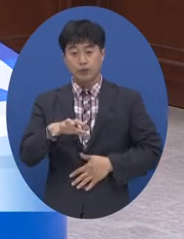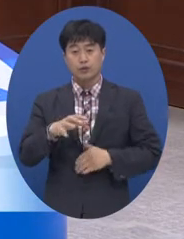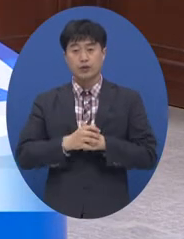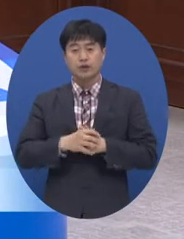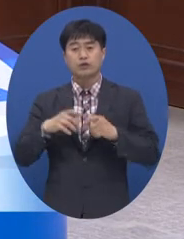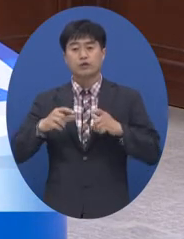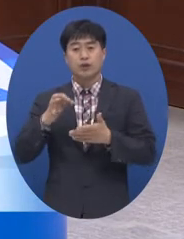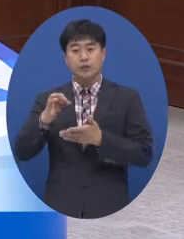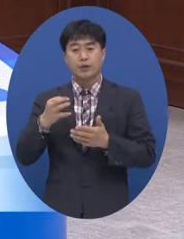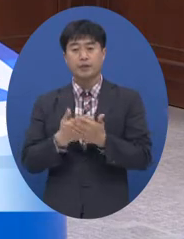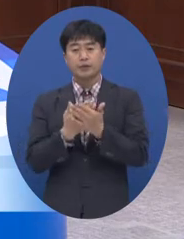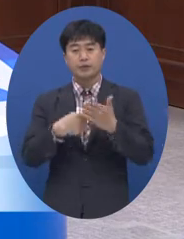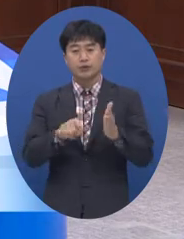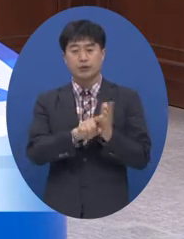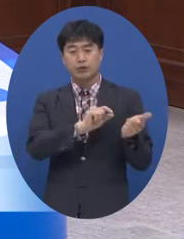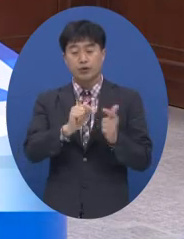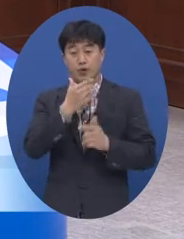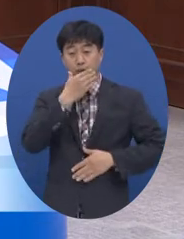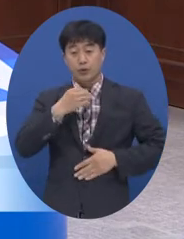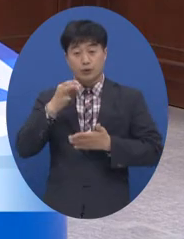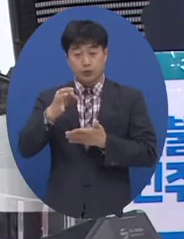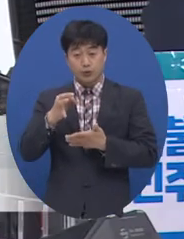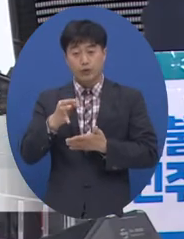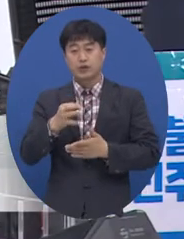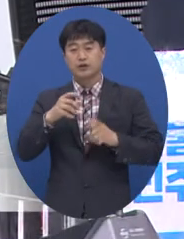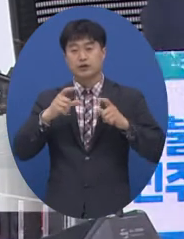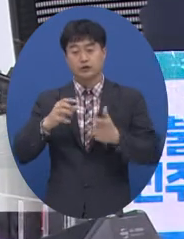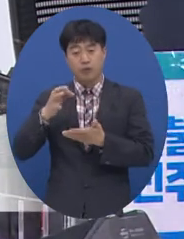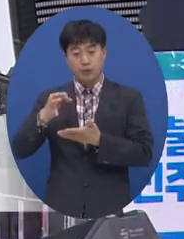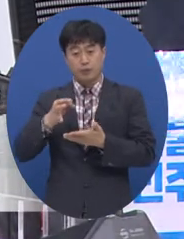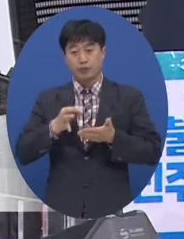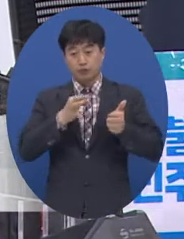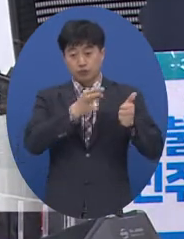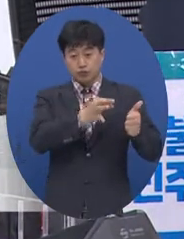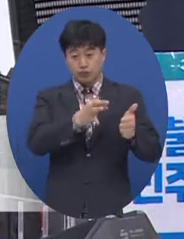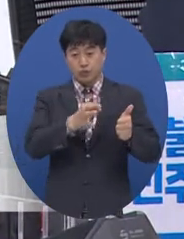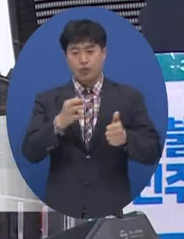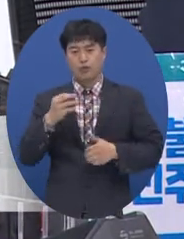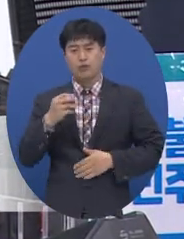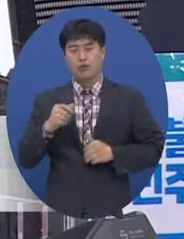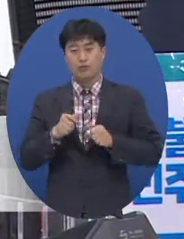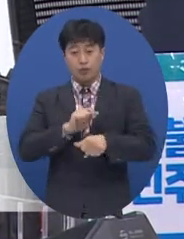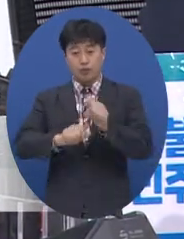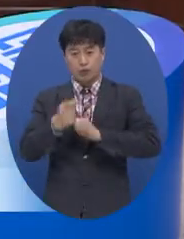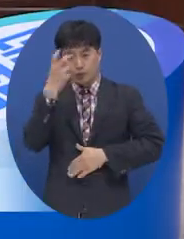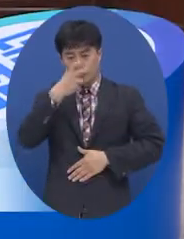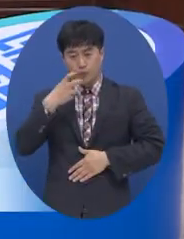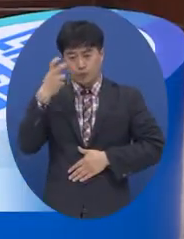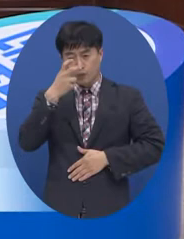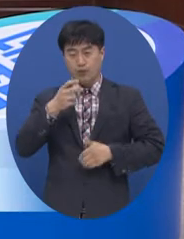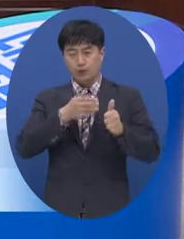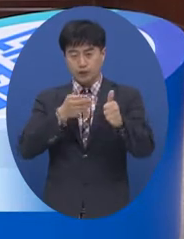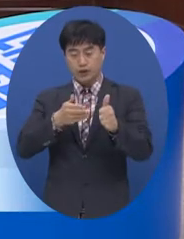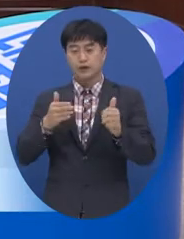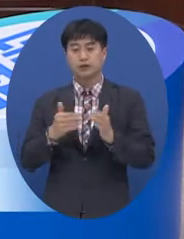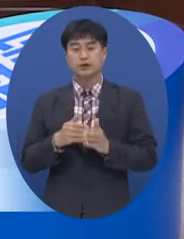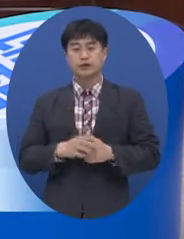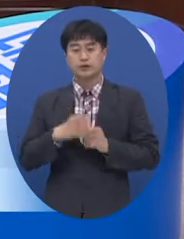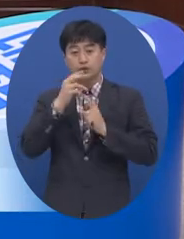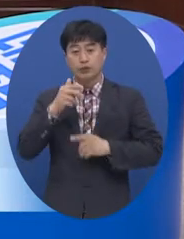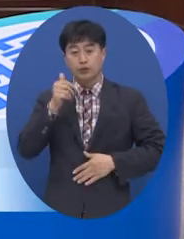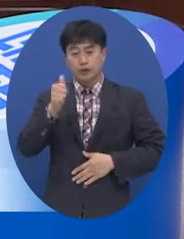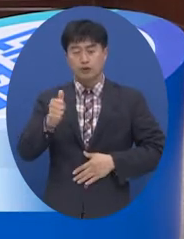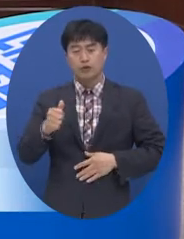지역화폐 활성화를 위해 각종 복지수당을 지역화폐로 지급하는 방안을 적극 검토해 줄 것을 건의했습니다. 이 지사는